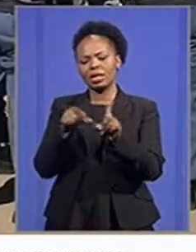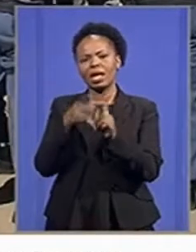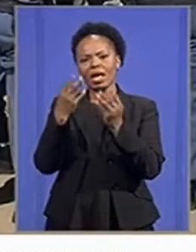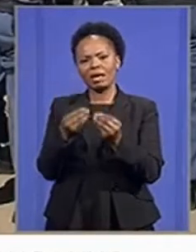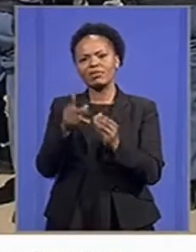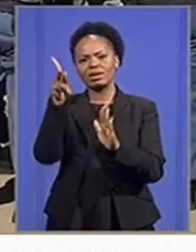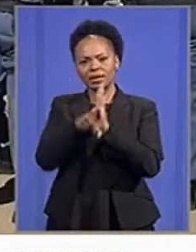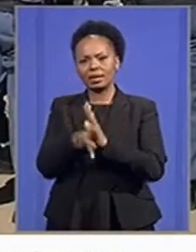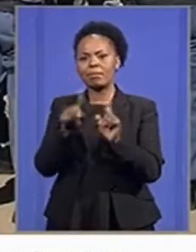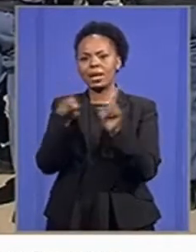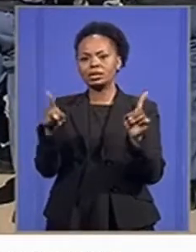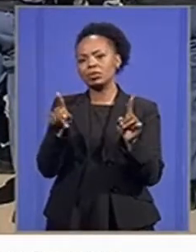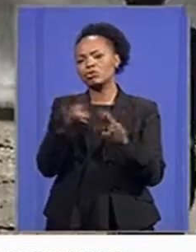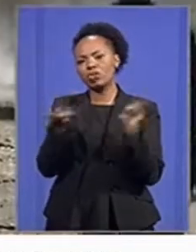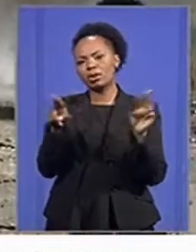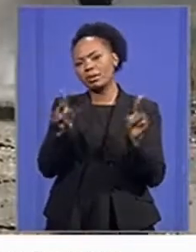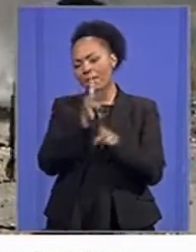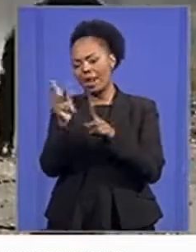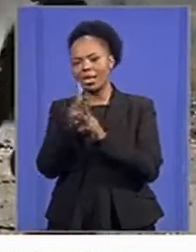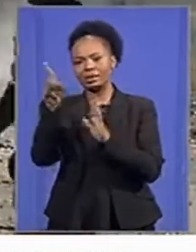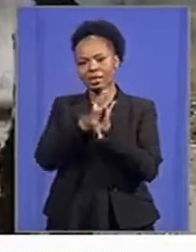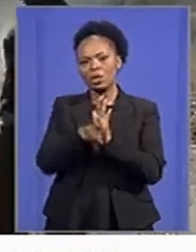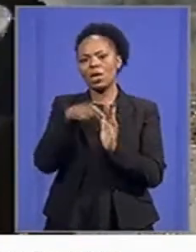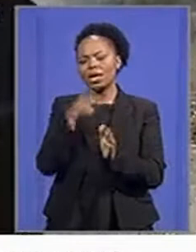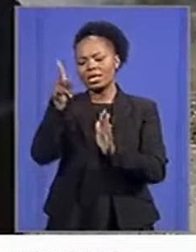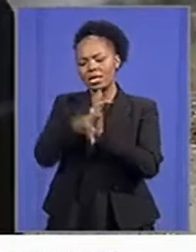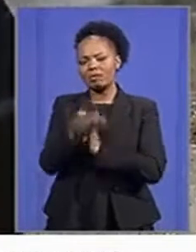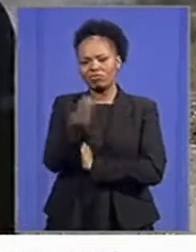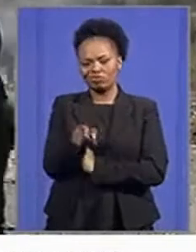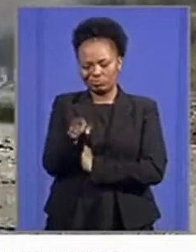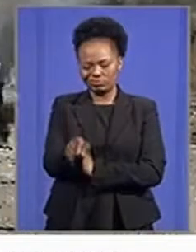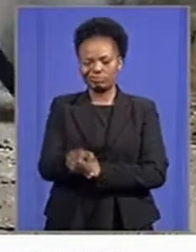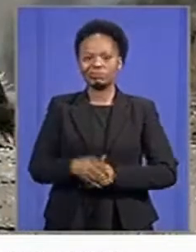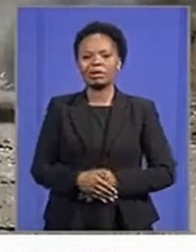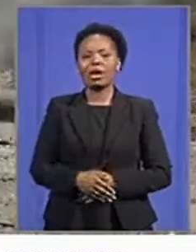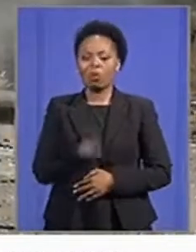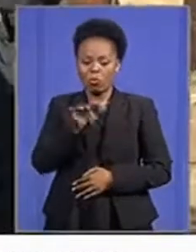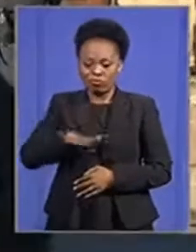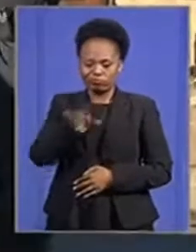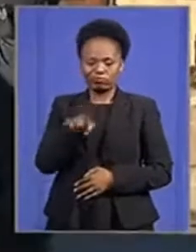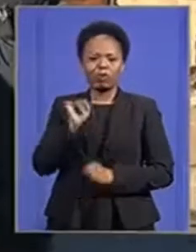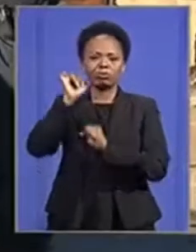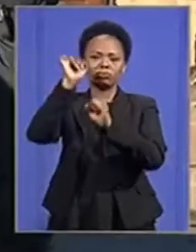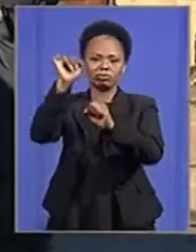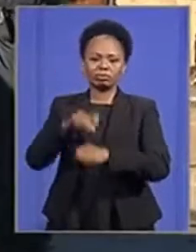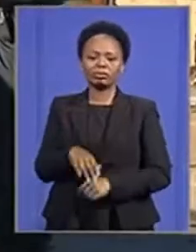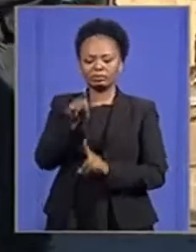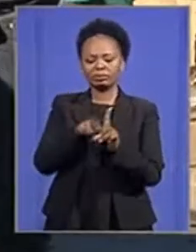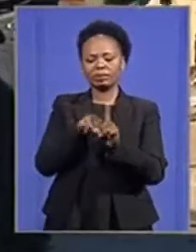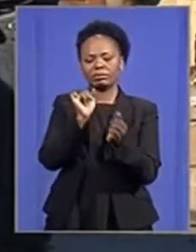se ka maikemišetšo moo go bolailwego ngwana yo a sa lego mahlalagading. Moletwa dikgoro yo o lokollotšwe ka peile ya